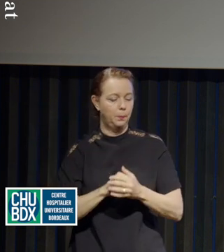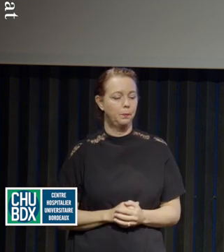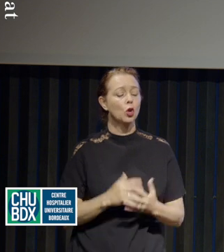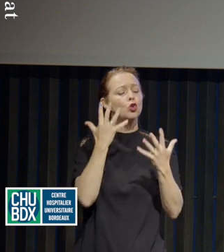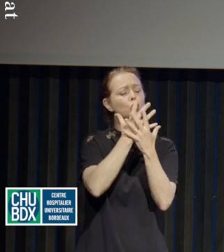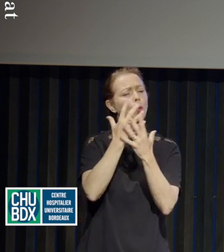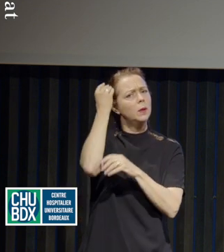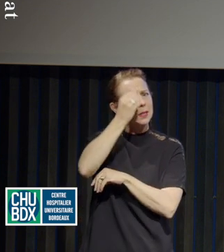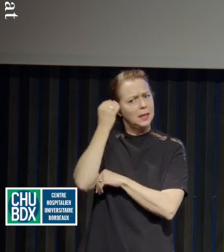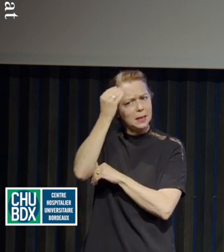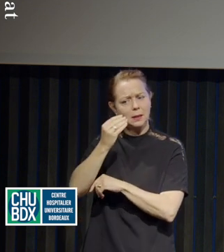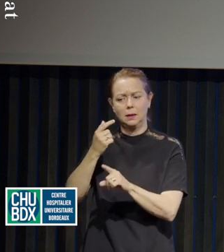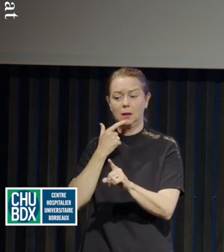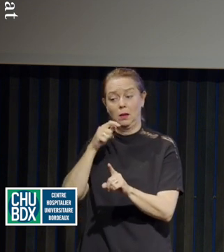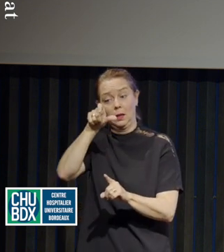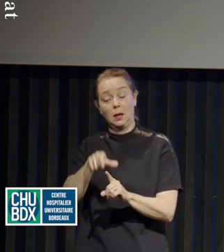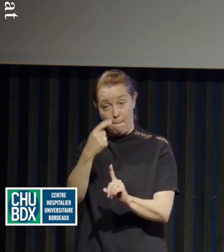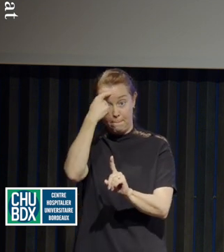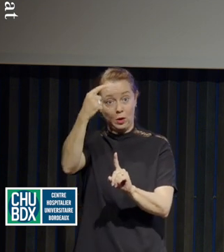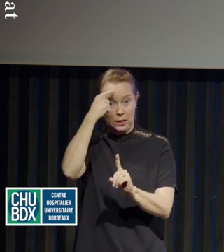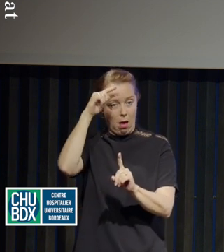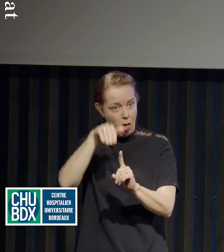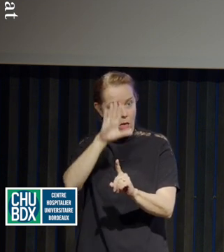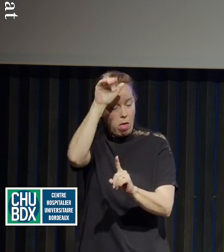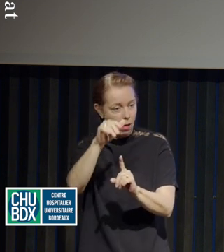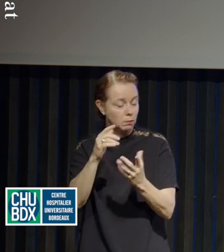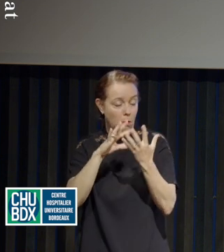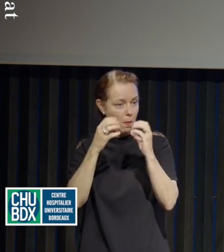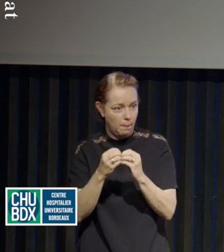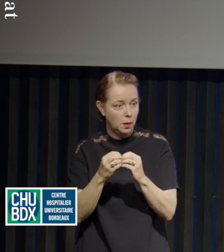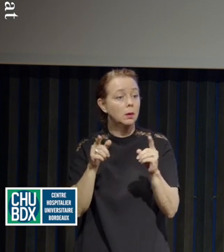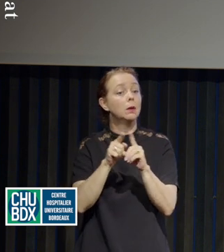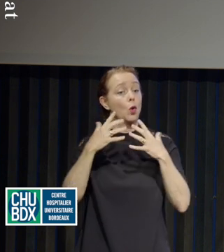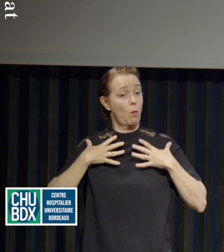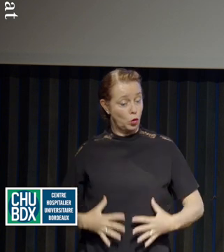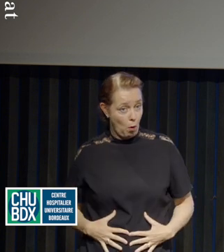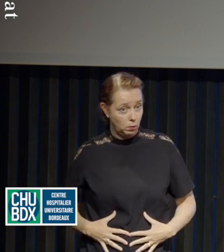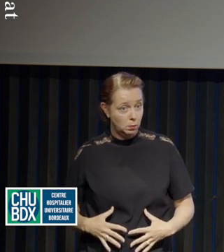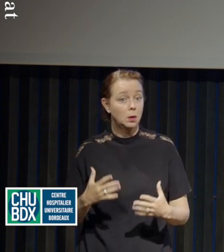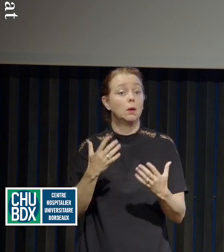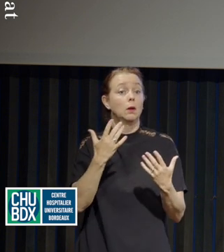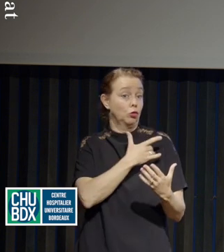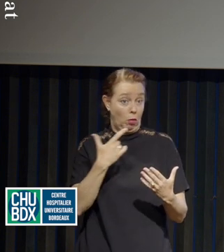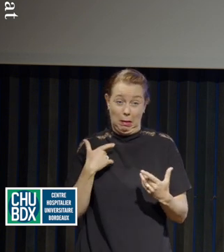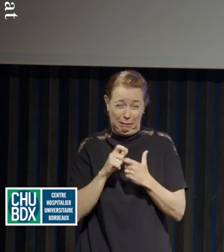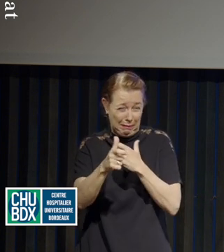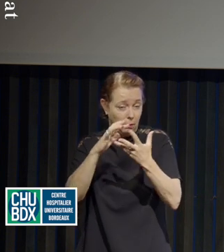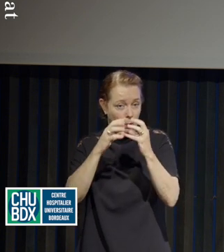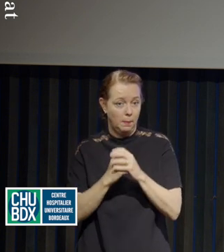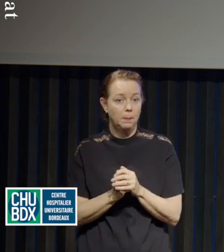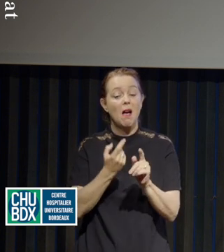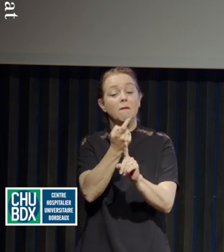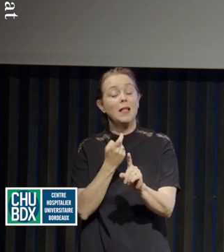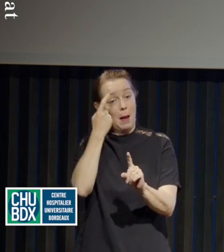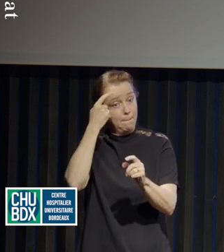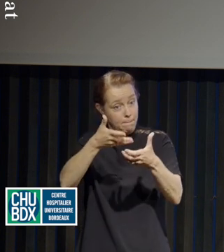à un ensemble de dérèglements de la pensée, des émotions et du comportement. Il résulte de l'interaction de facteurs